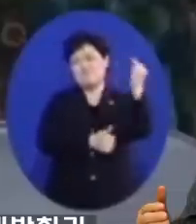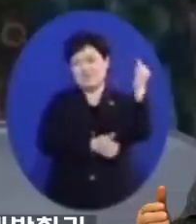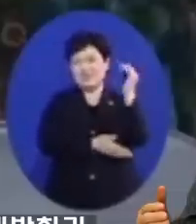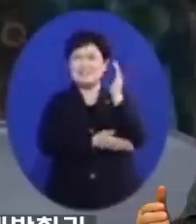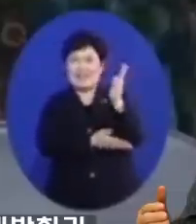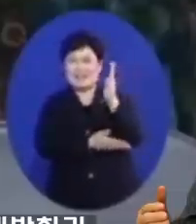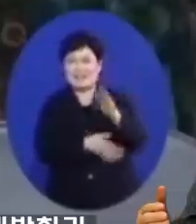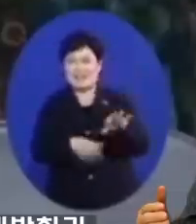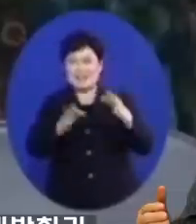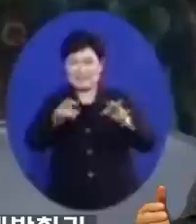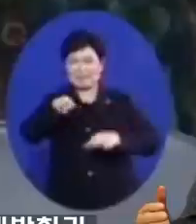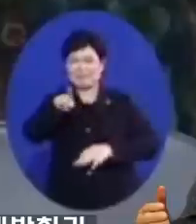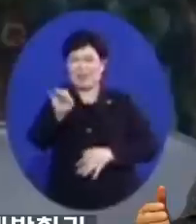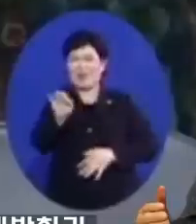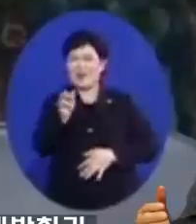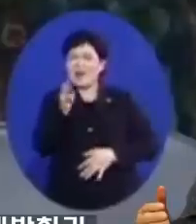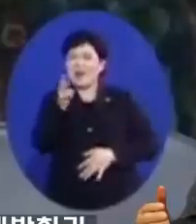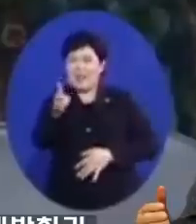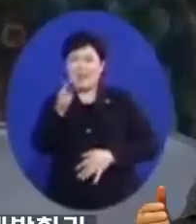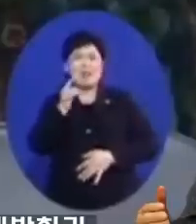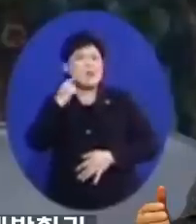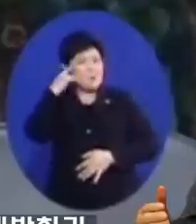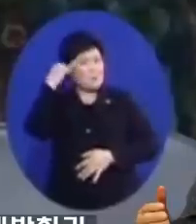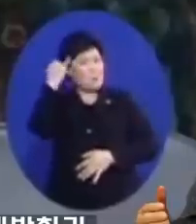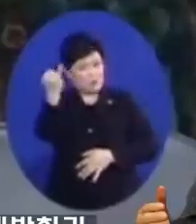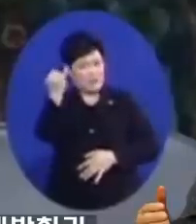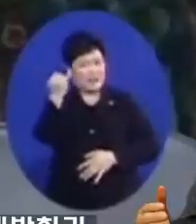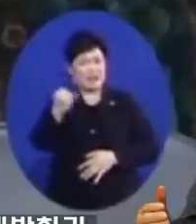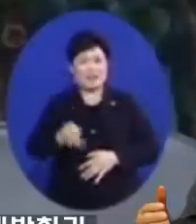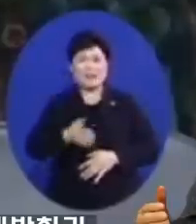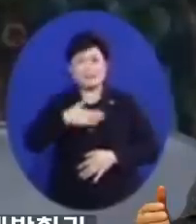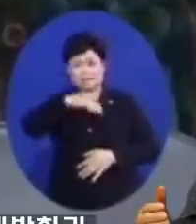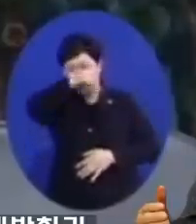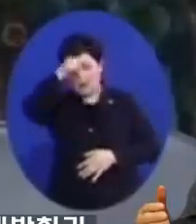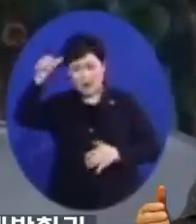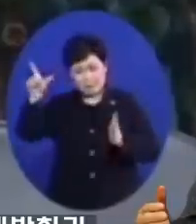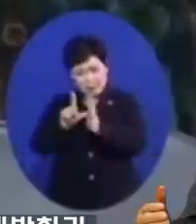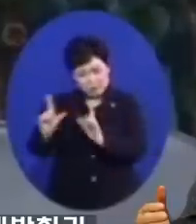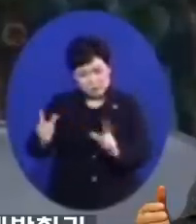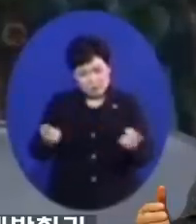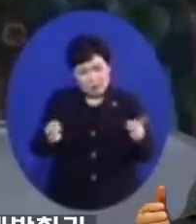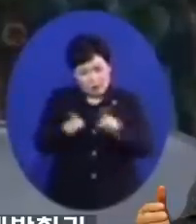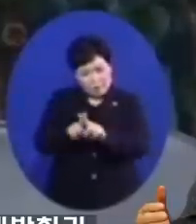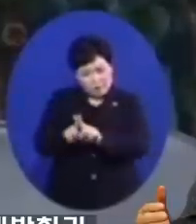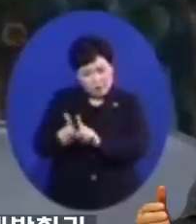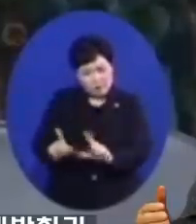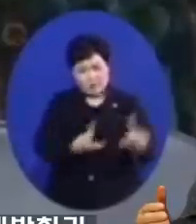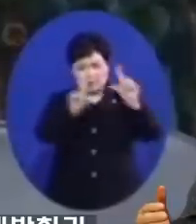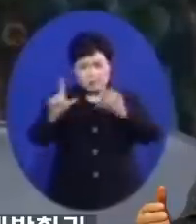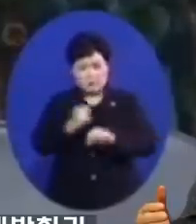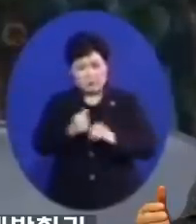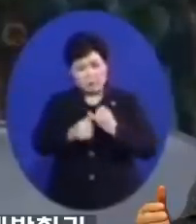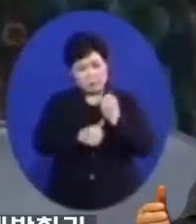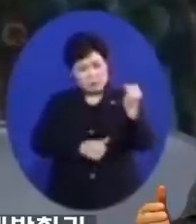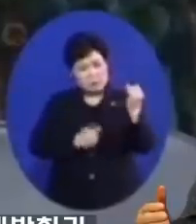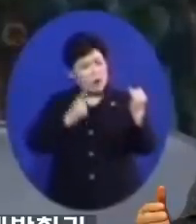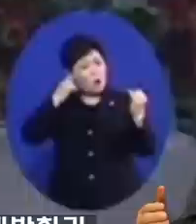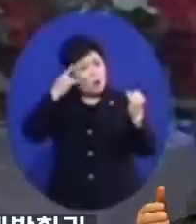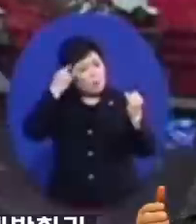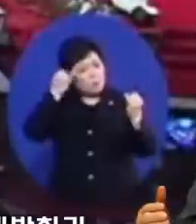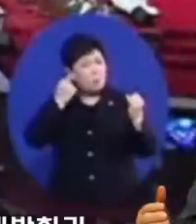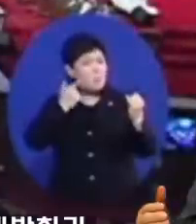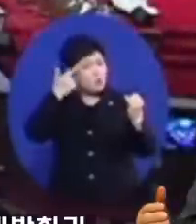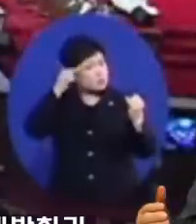김성애 목사, 제가 한평생을 같이 살았지만은 목사가 될 것이라고는 제가 꿈에도 생각 안